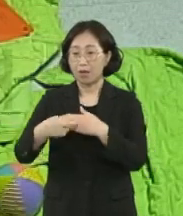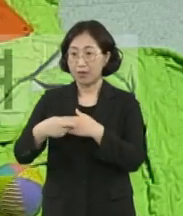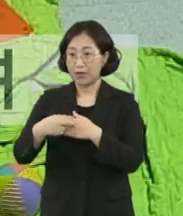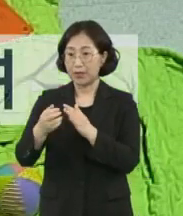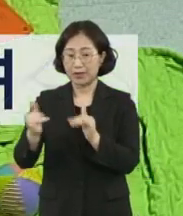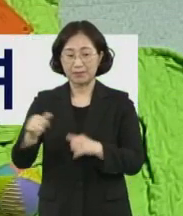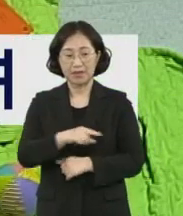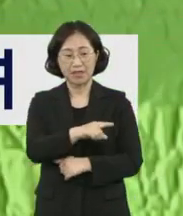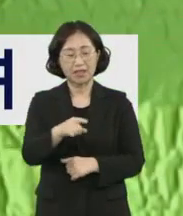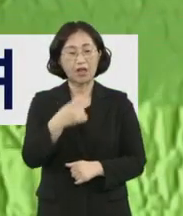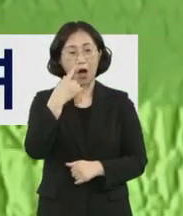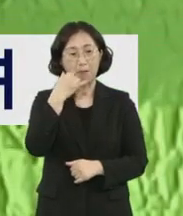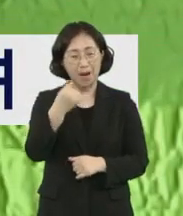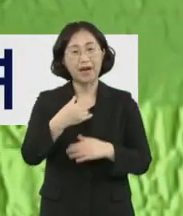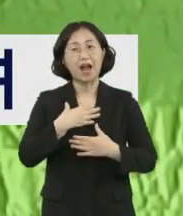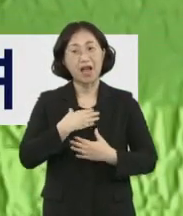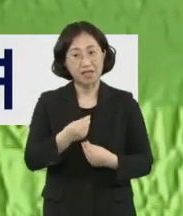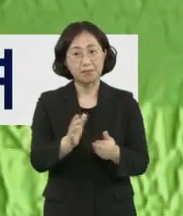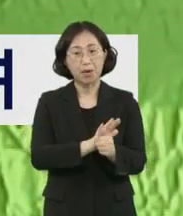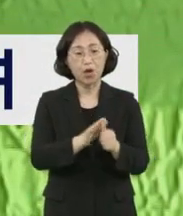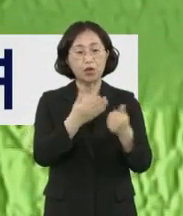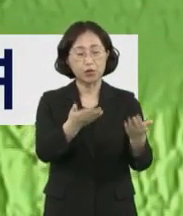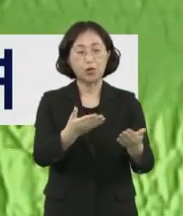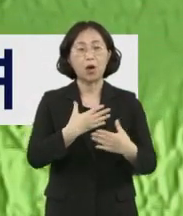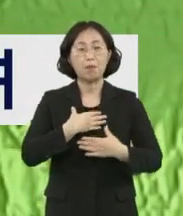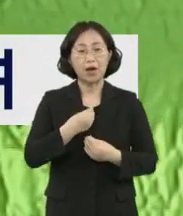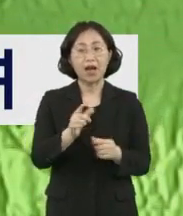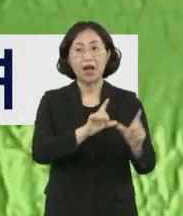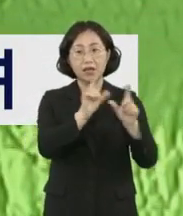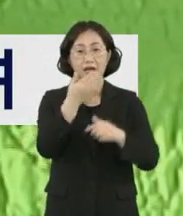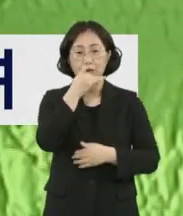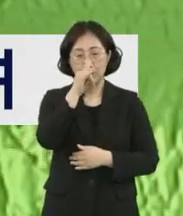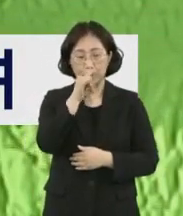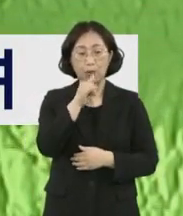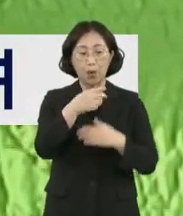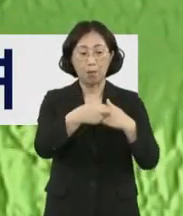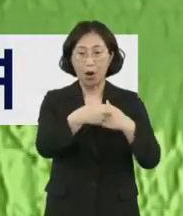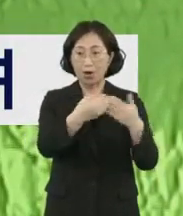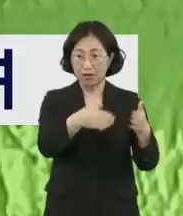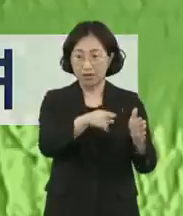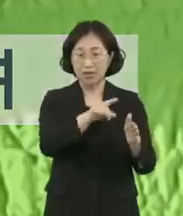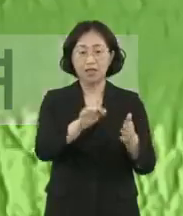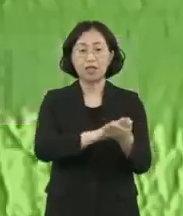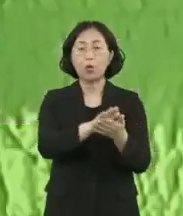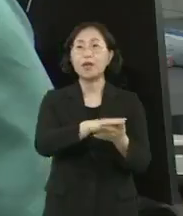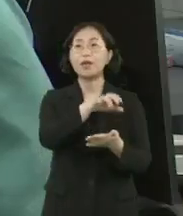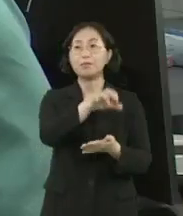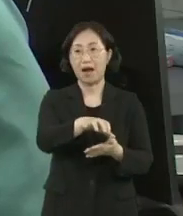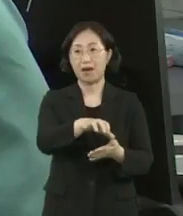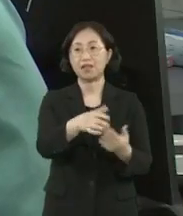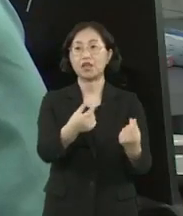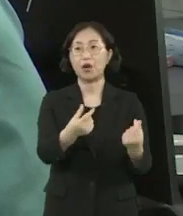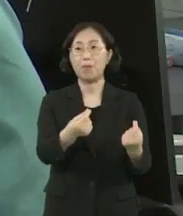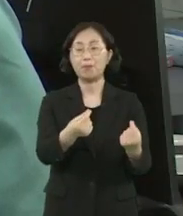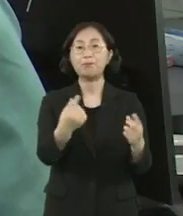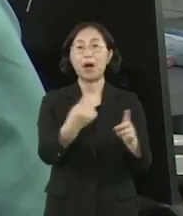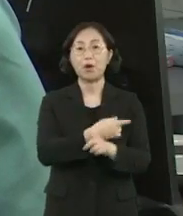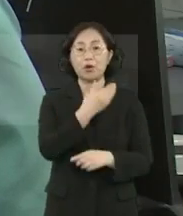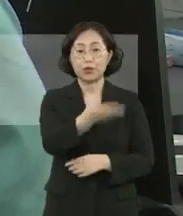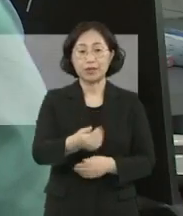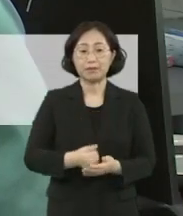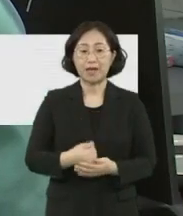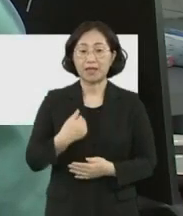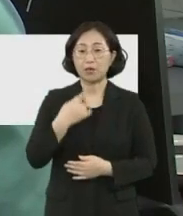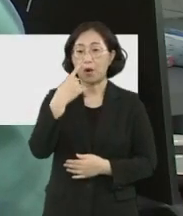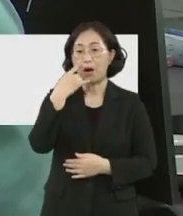안심시키는 한편 아이가 편하게 지낼 수 있도록 병실 환경을 마치 놀이방처럼 바꿨습니다. 저도 아기를 키우는 엄마